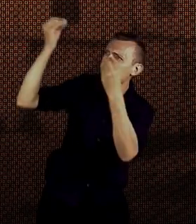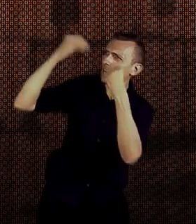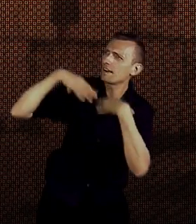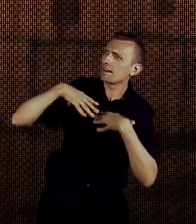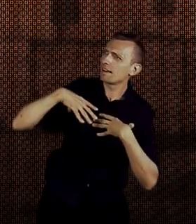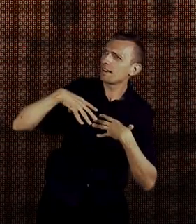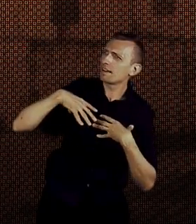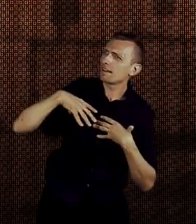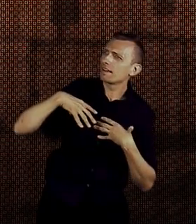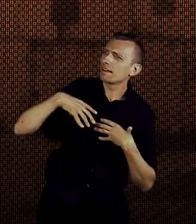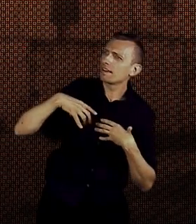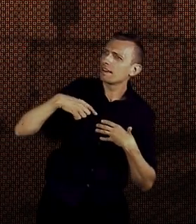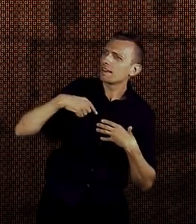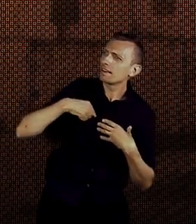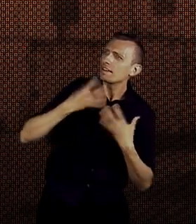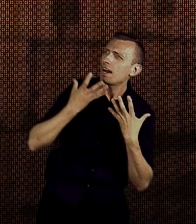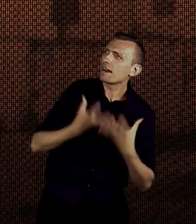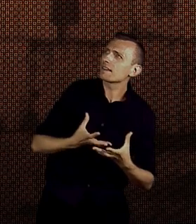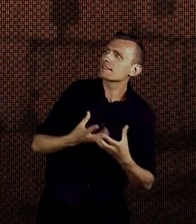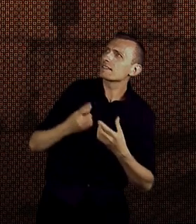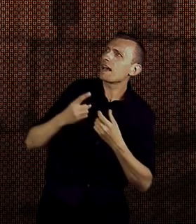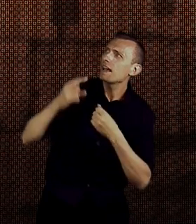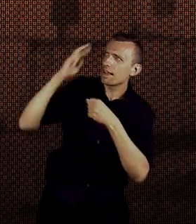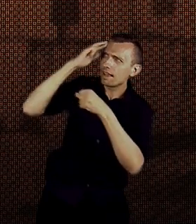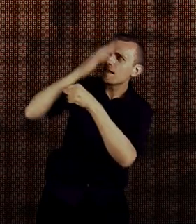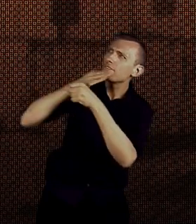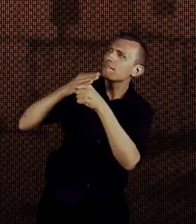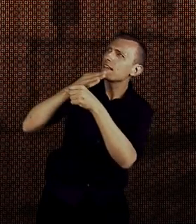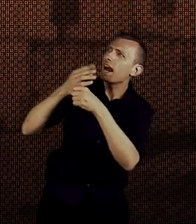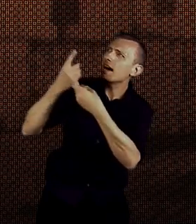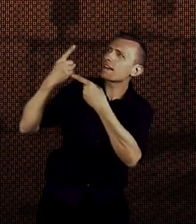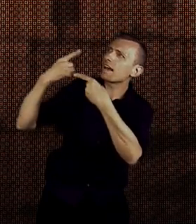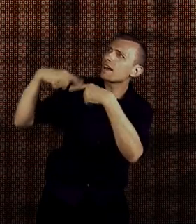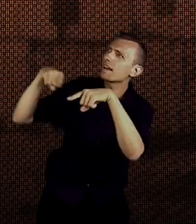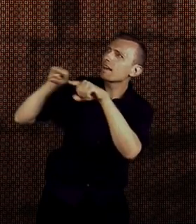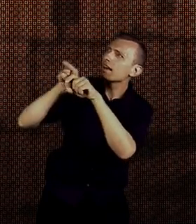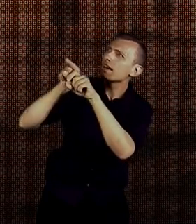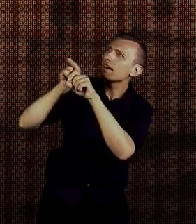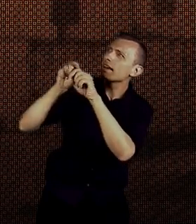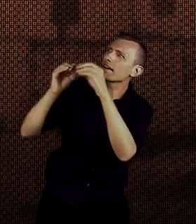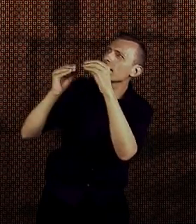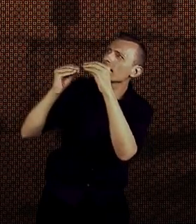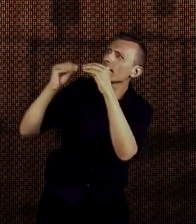mogła osiągnąć pełnię wiary. Pomóż mi, abym nie wątpił, nie wątpiła,